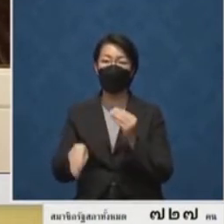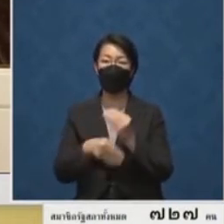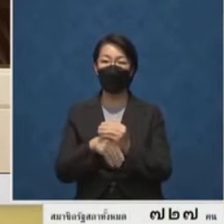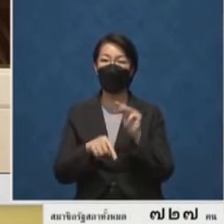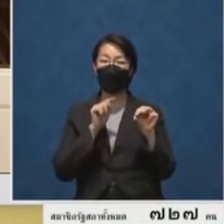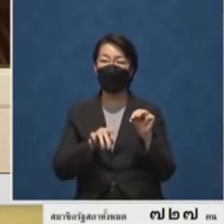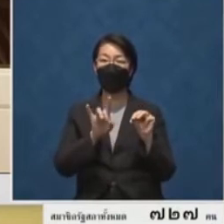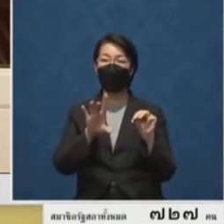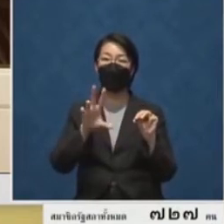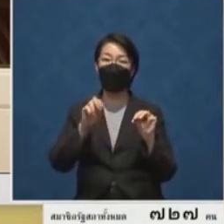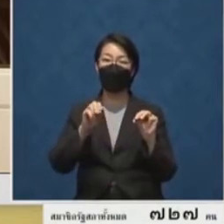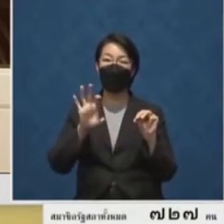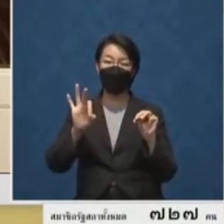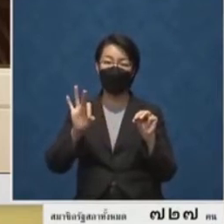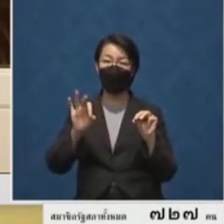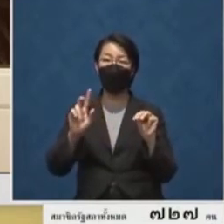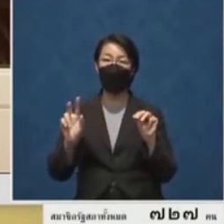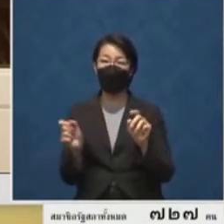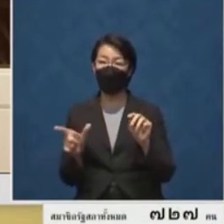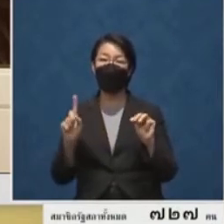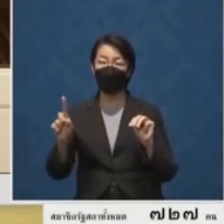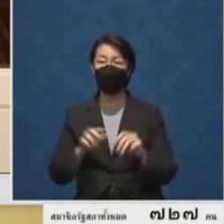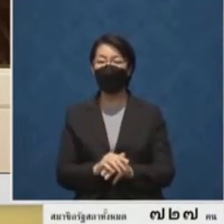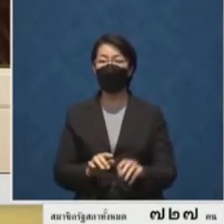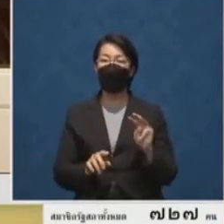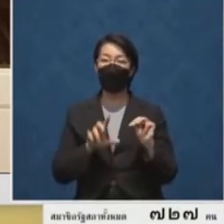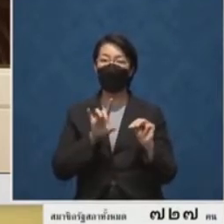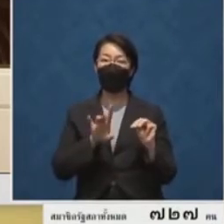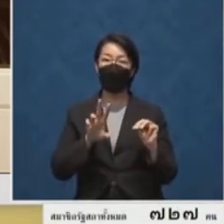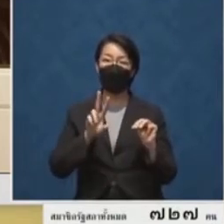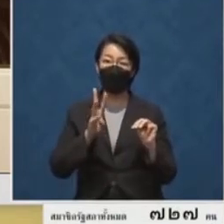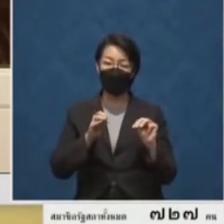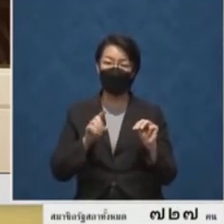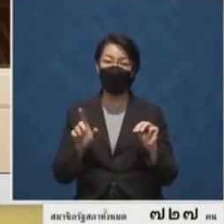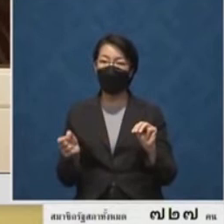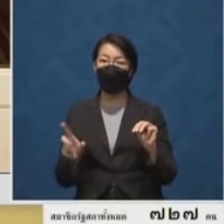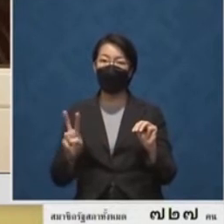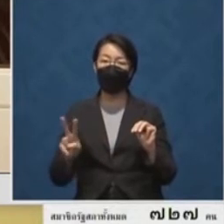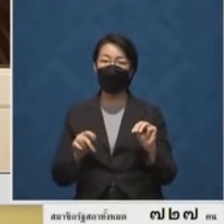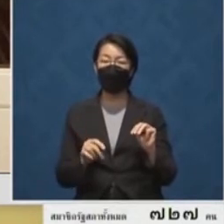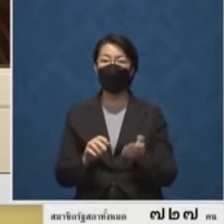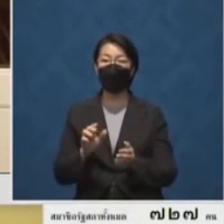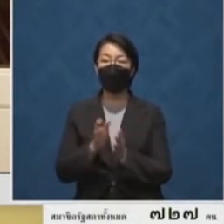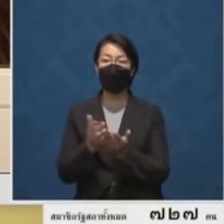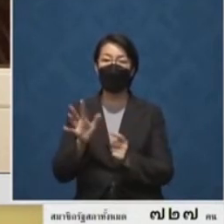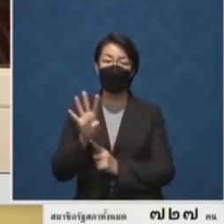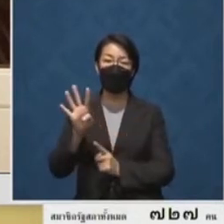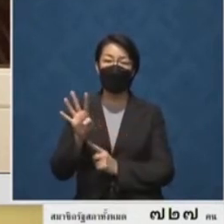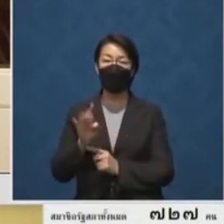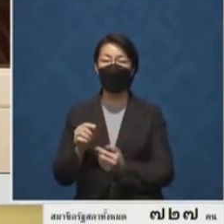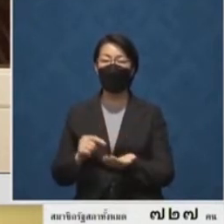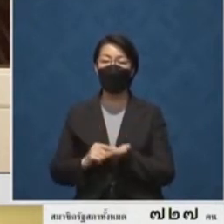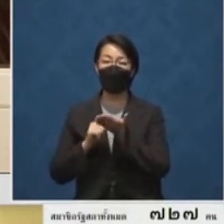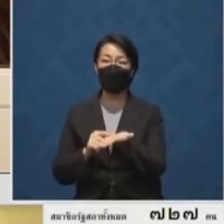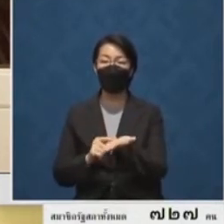ตรา159วรรค1และมาตรา170วรรค2ฉบับที่4ผู้เสน